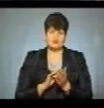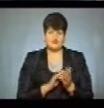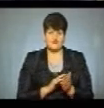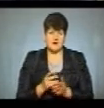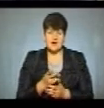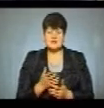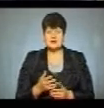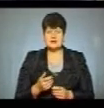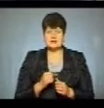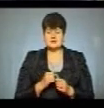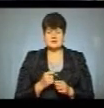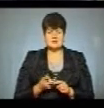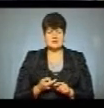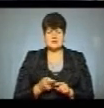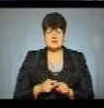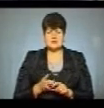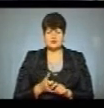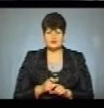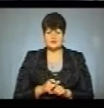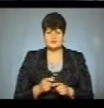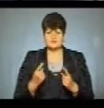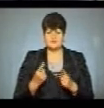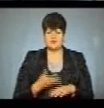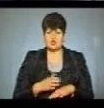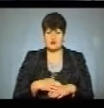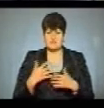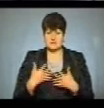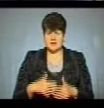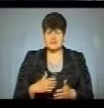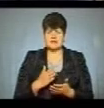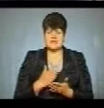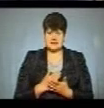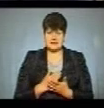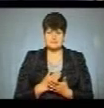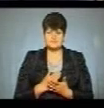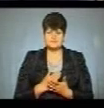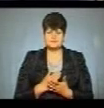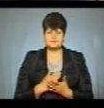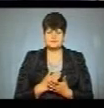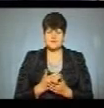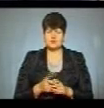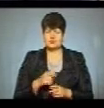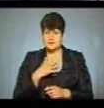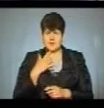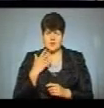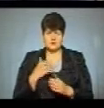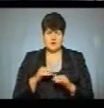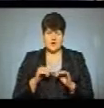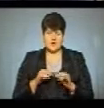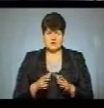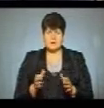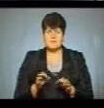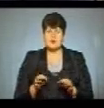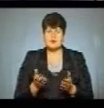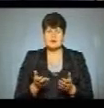це дуже важка, дуже непоправима втрата. Є дуже багато речей, про